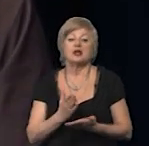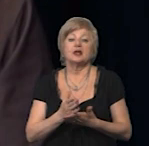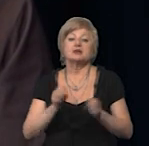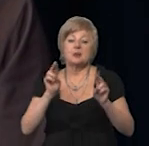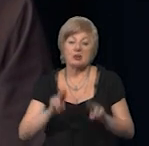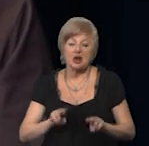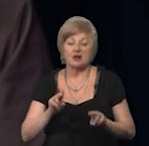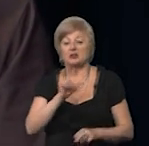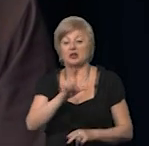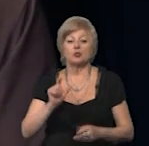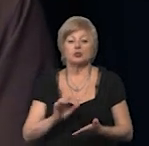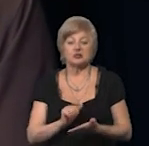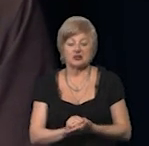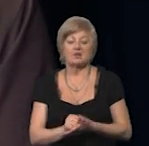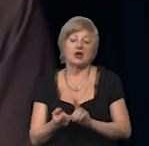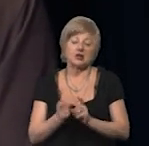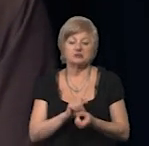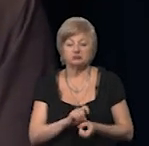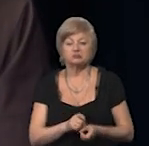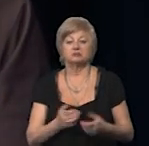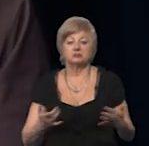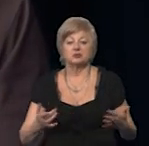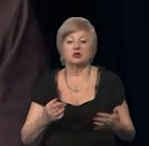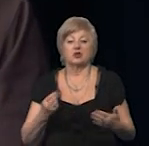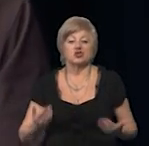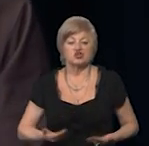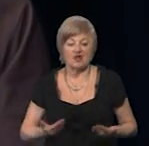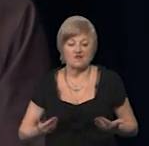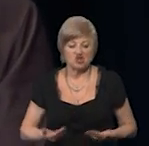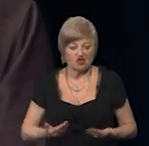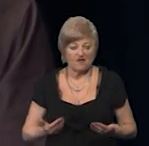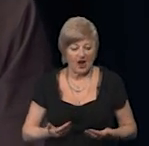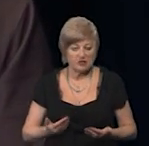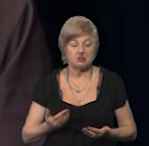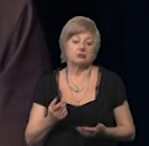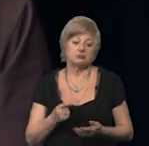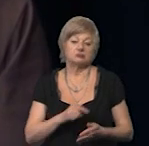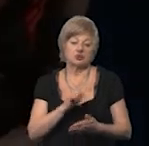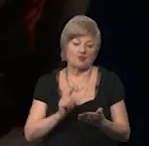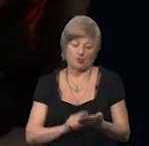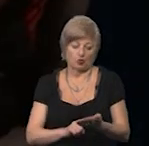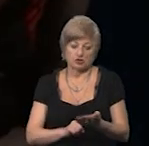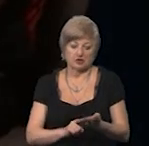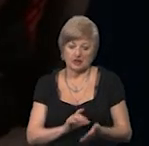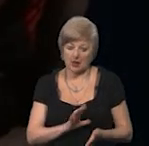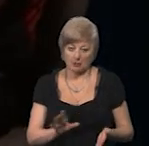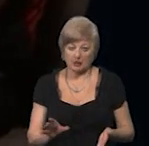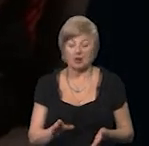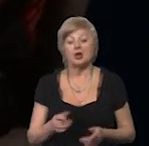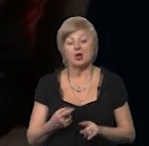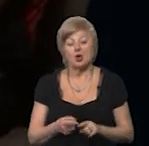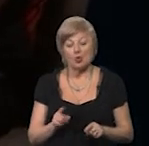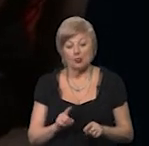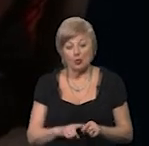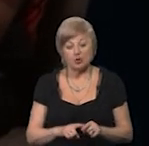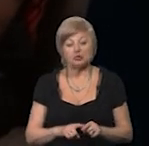люди займалися бойовими мистецтвами, ну, це виживання було питання, ну, це було дуже давно, так. І тому,